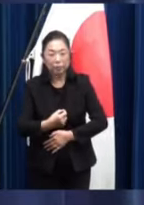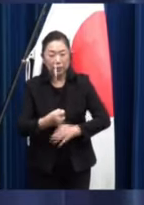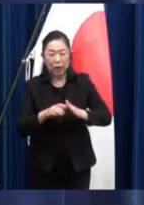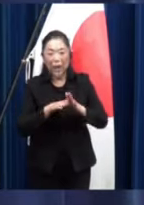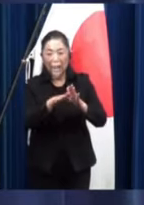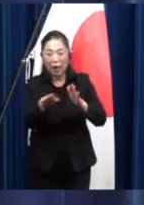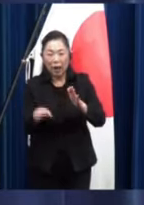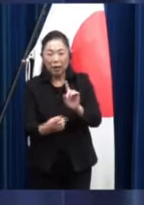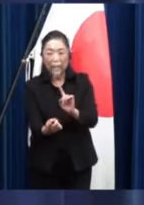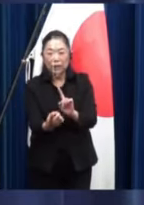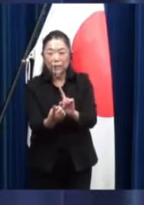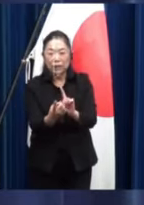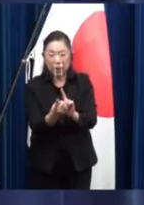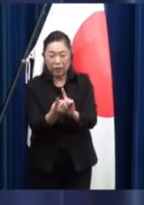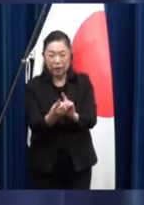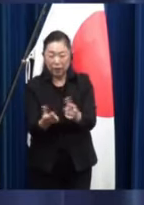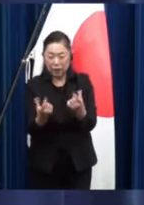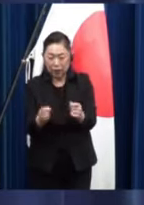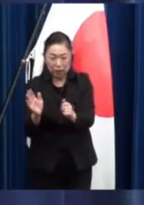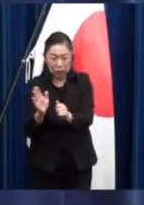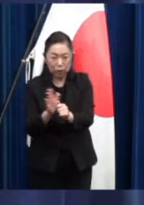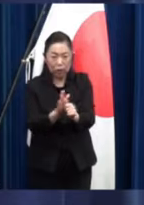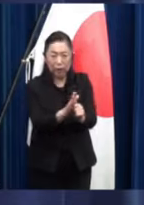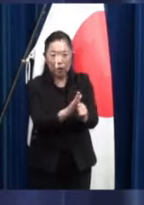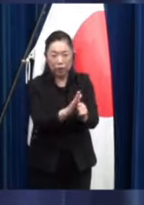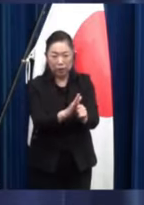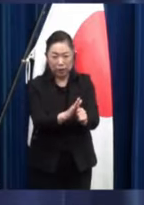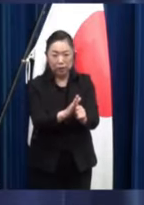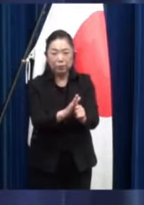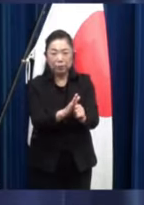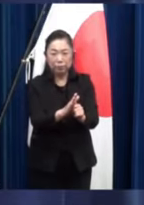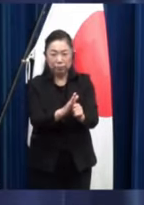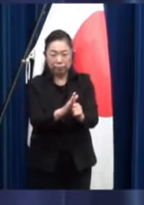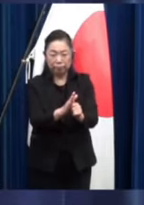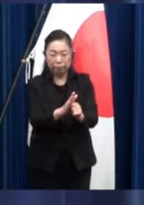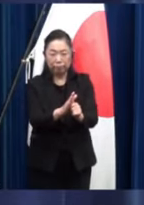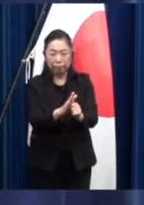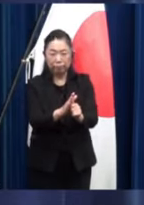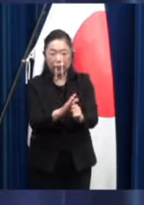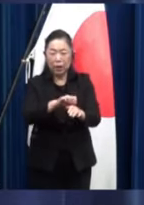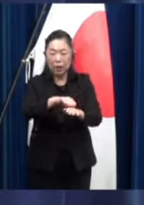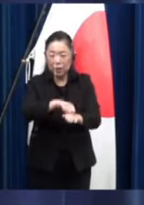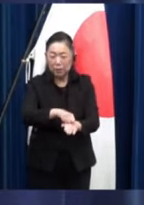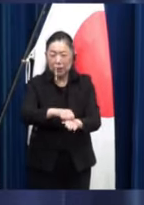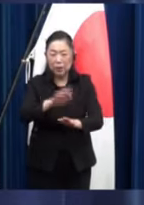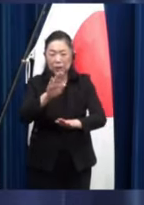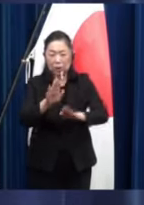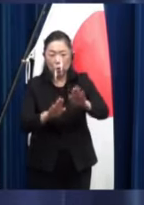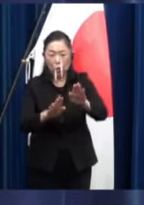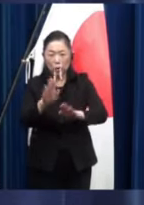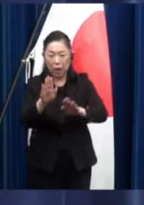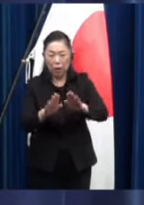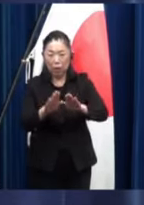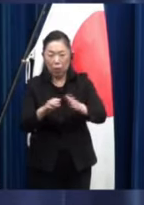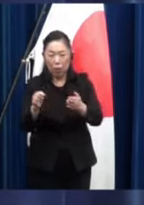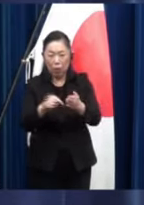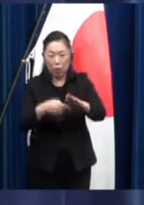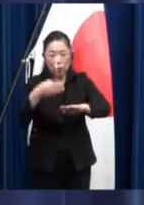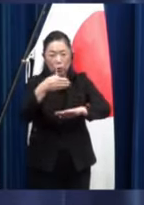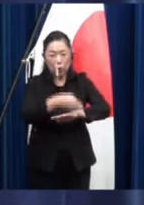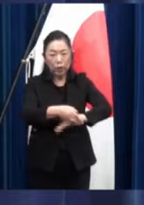を広く支援をし、ハードルを少しでも下げていく